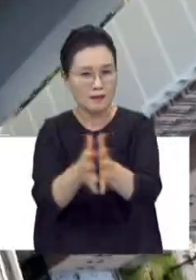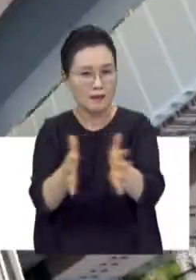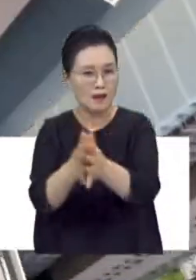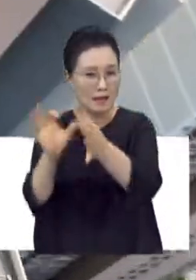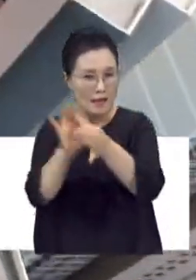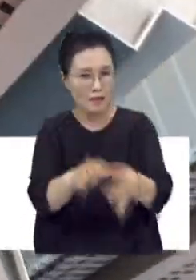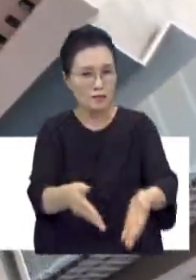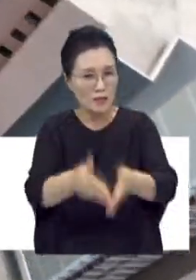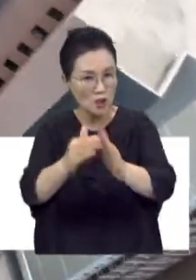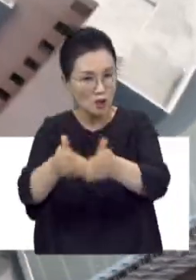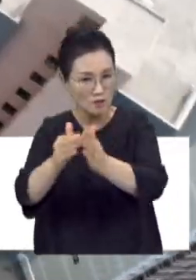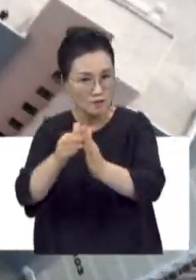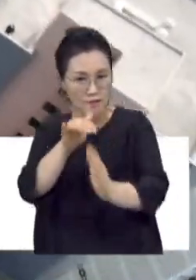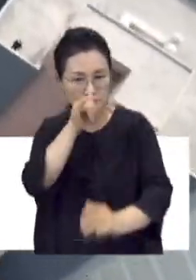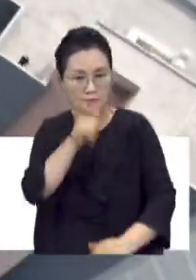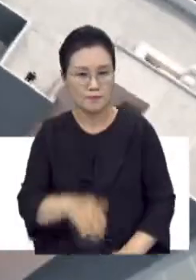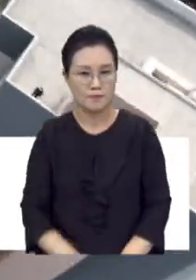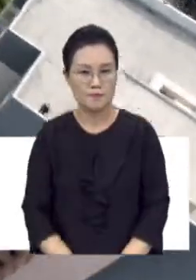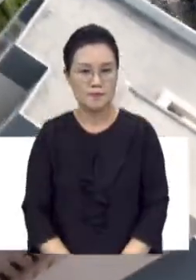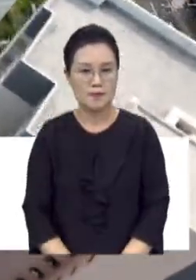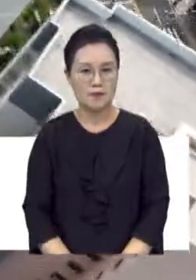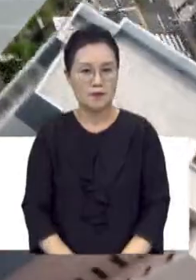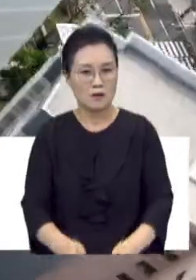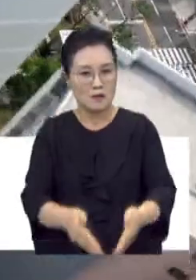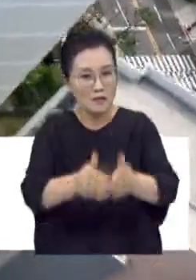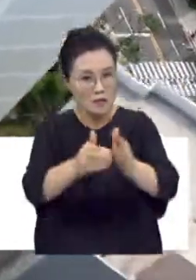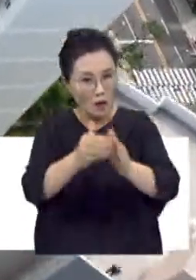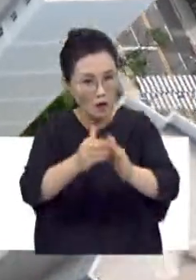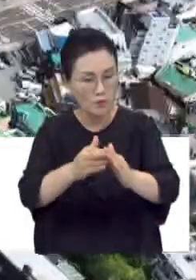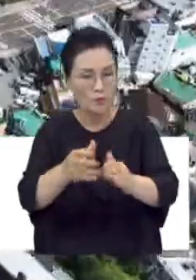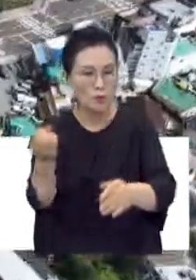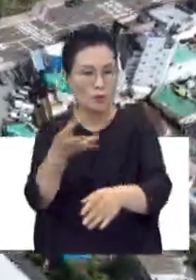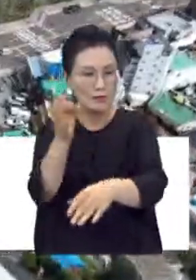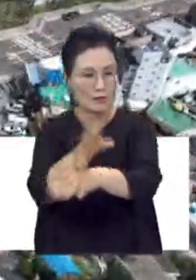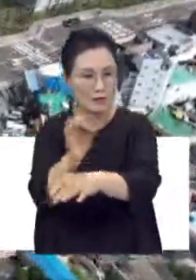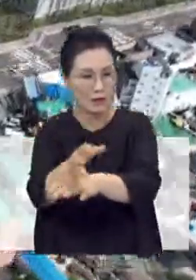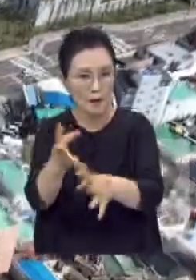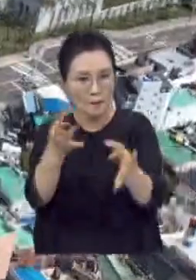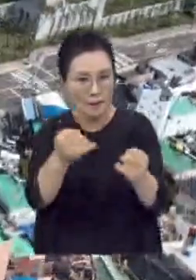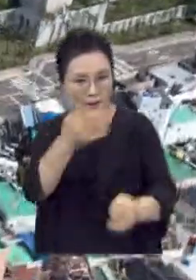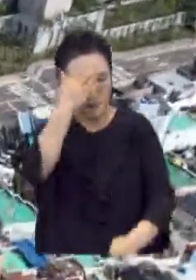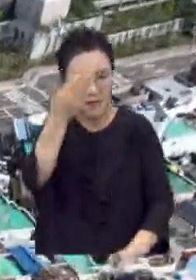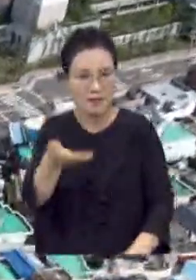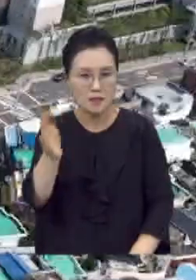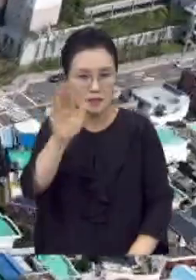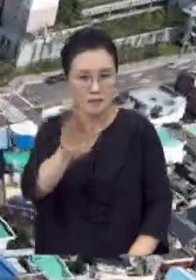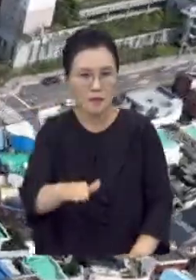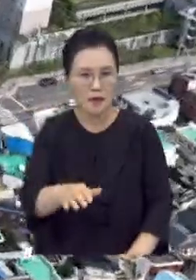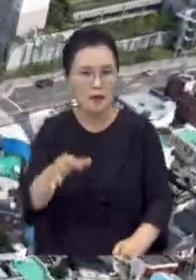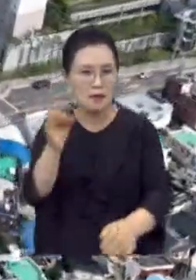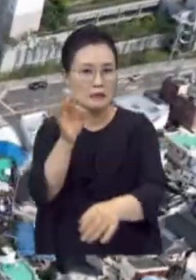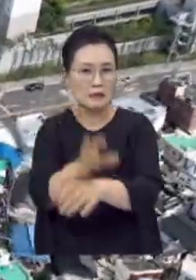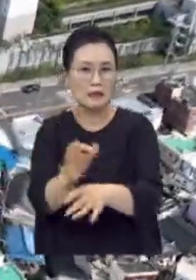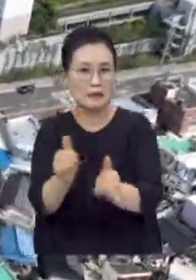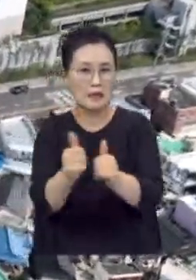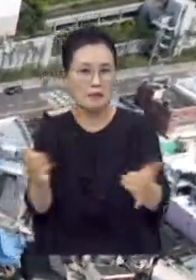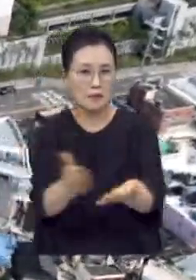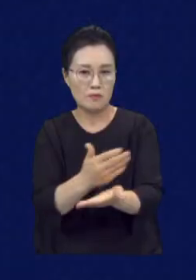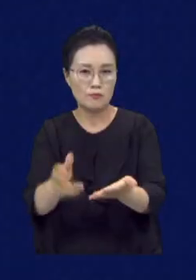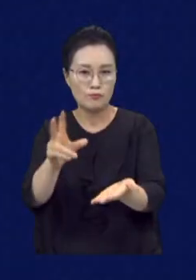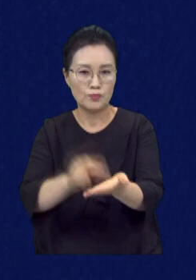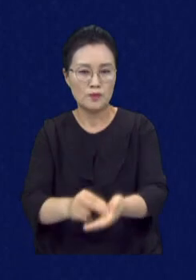아파트가 계속 들어서고 있습니다 공금 만큼 수요가 많으면 다행이지 맨 그렇지 않다는게